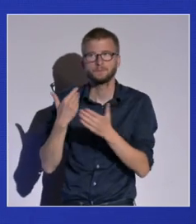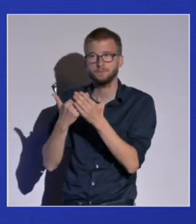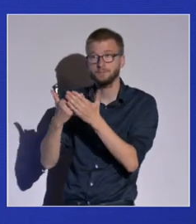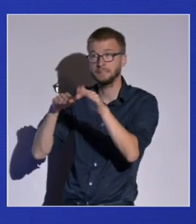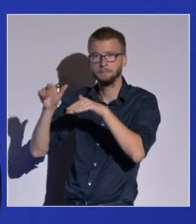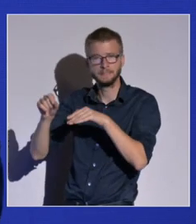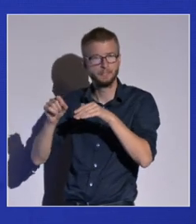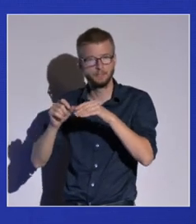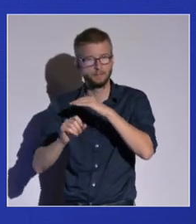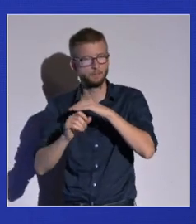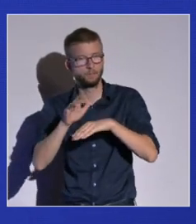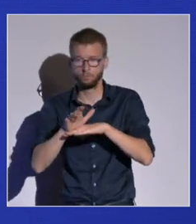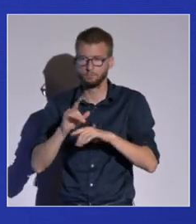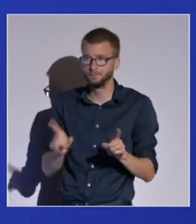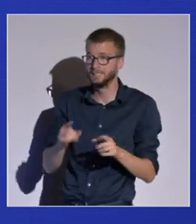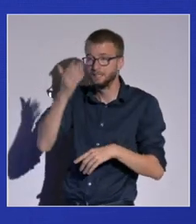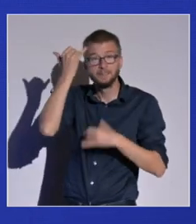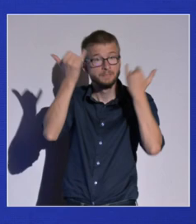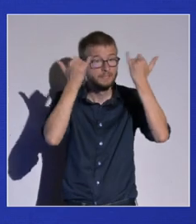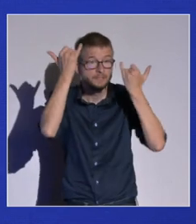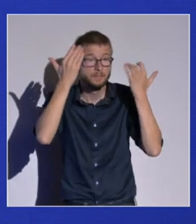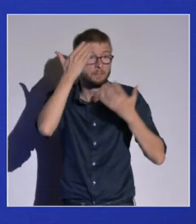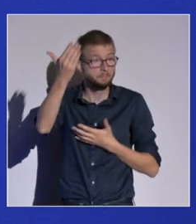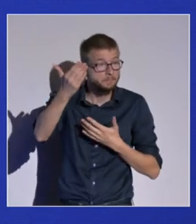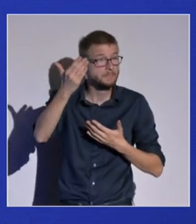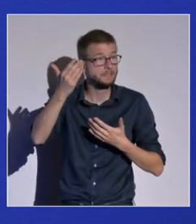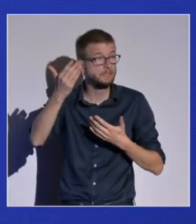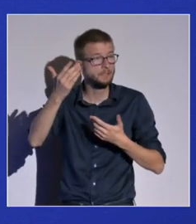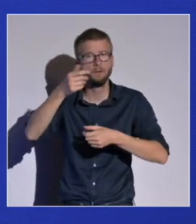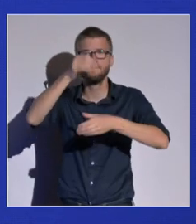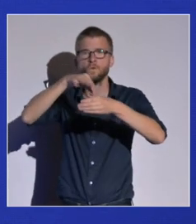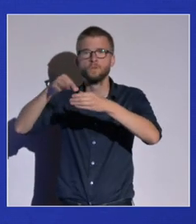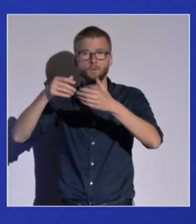seconde, s'il y avait eu la proportionnelle, on n'aurait pas du tout l'Assemblée qu'on a sous les yeux.